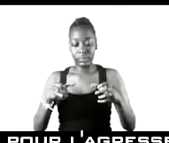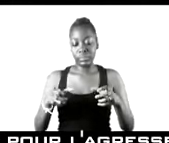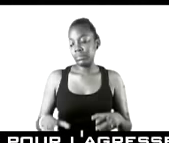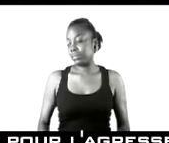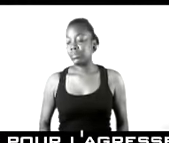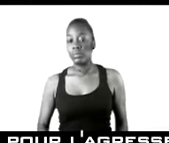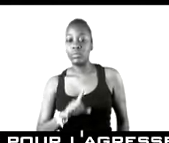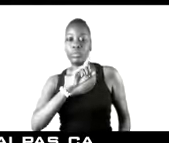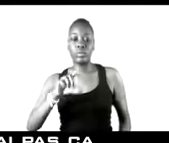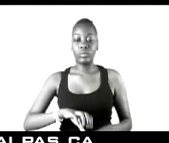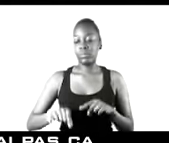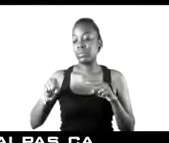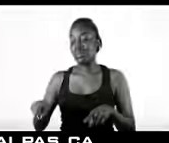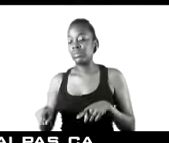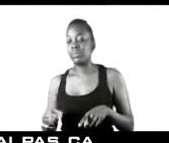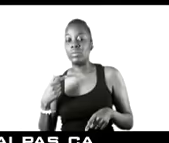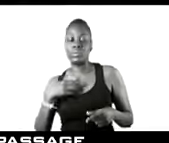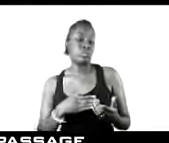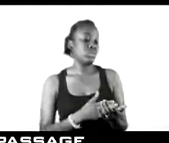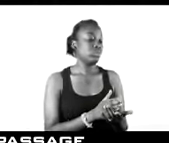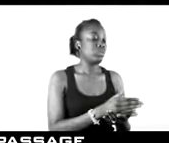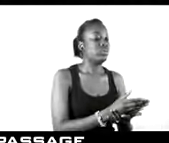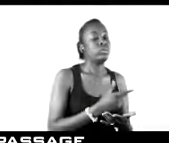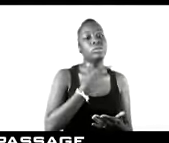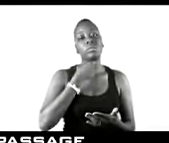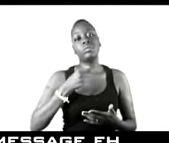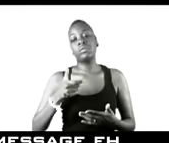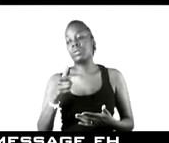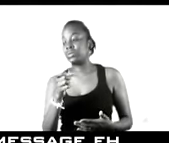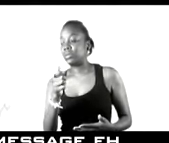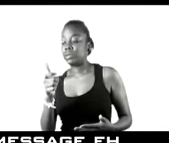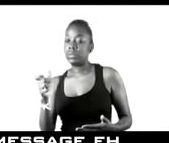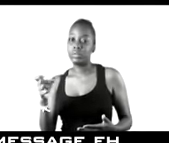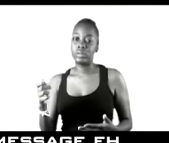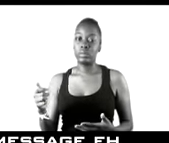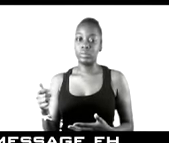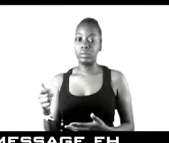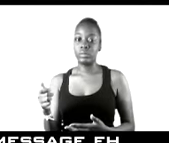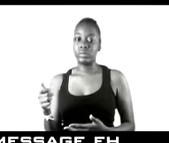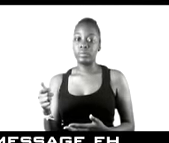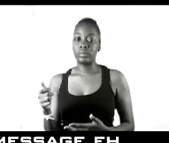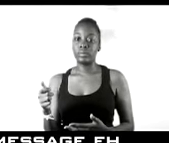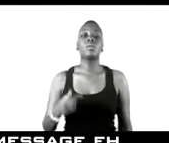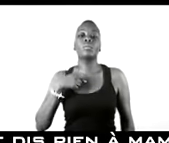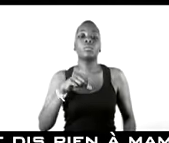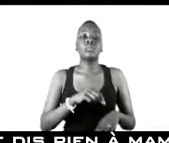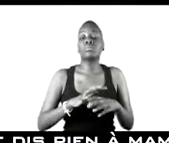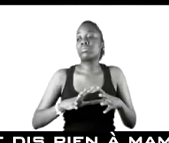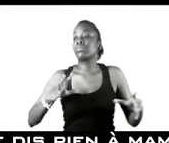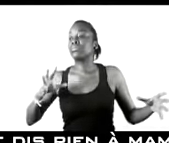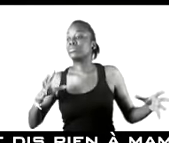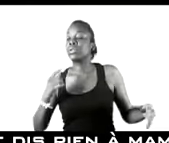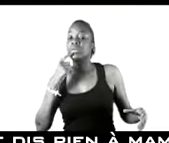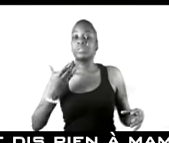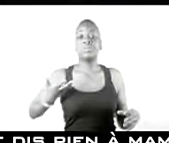graisser. Mais non, je ferai pas ça, je ne suis que passage. Et mon fils et mon message, hey, ma